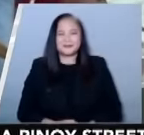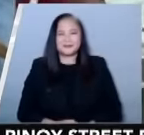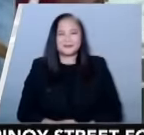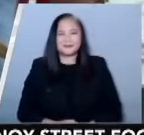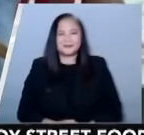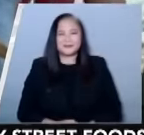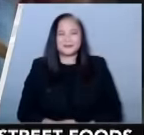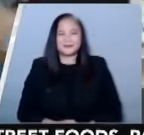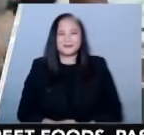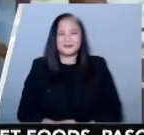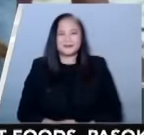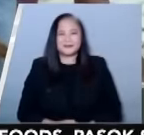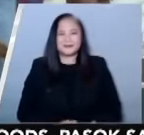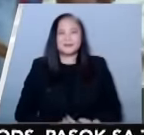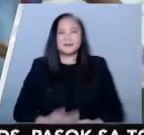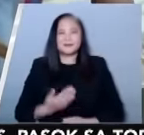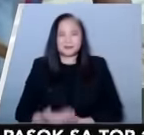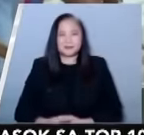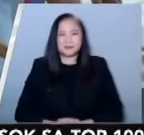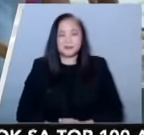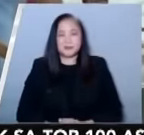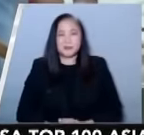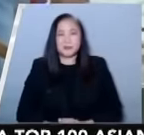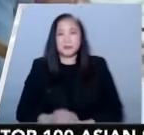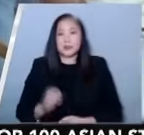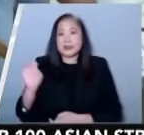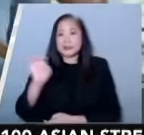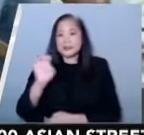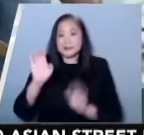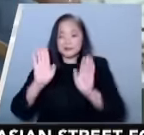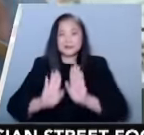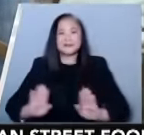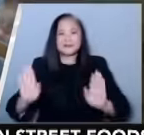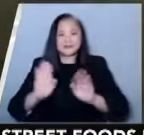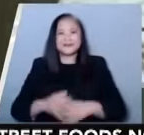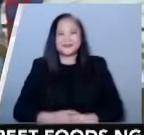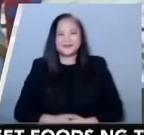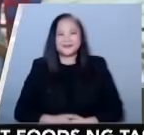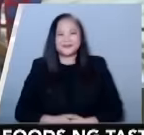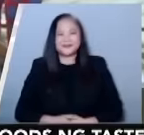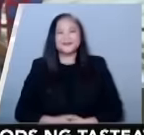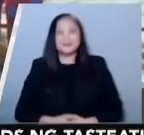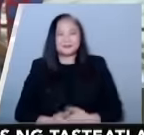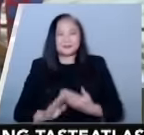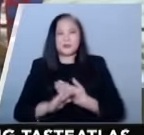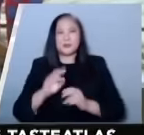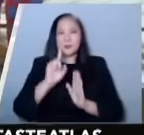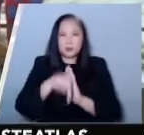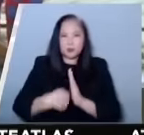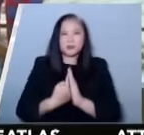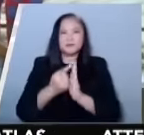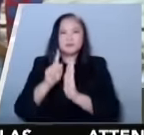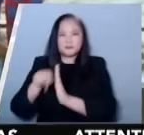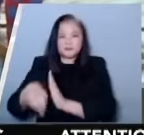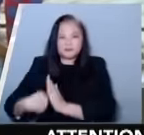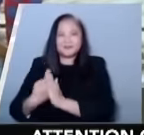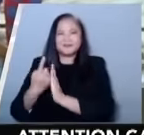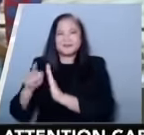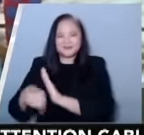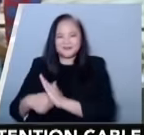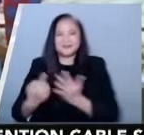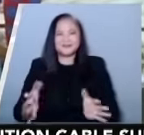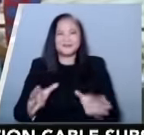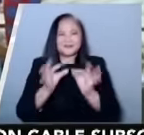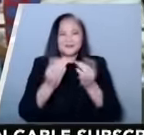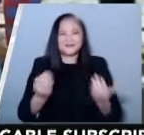Event sa mismong Linggo ng Pagkabuhay naman ay balik sa oras-oras ang mga misa rito sa Baklaran Church. 6:30